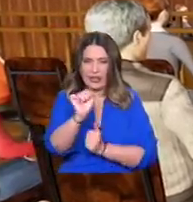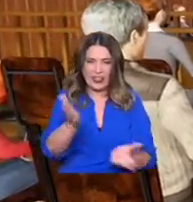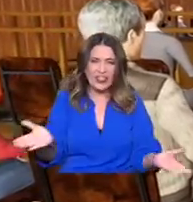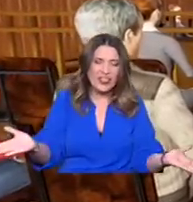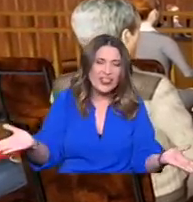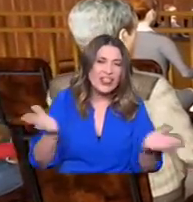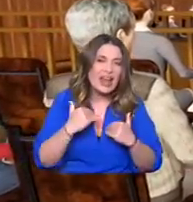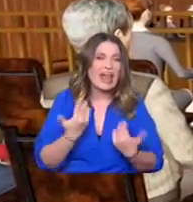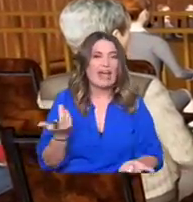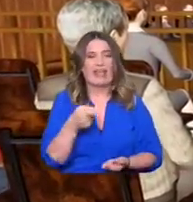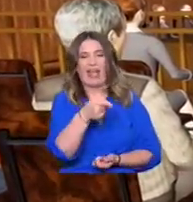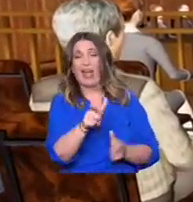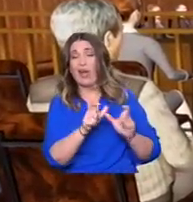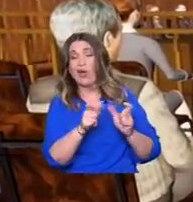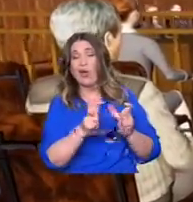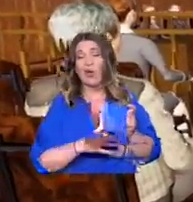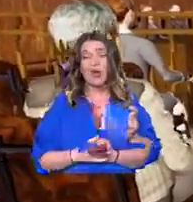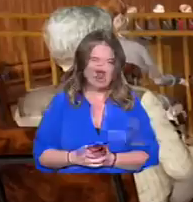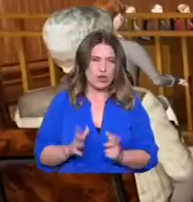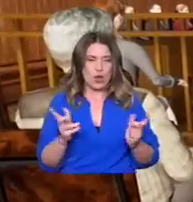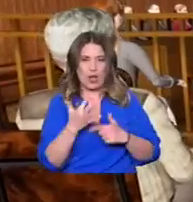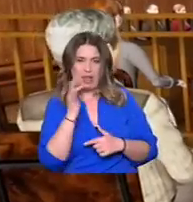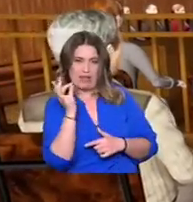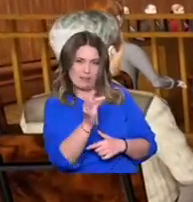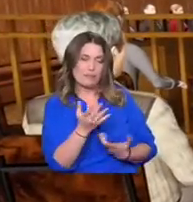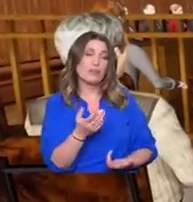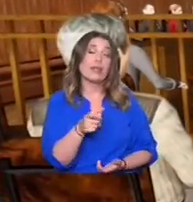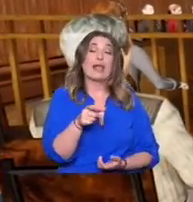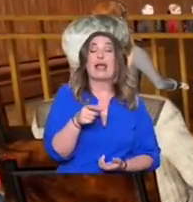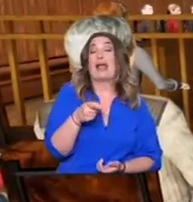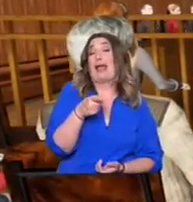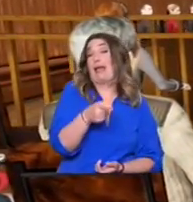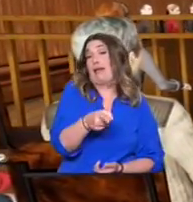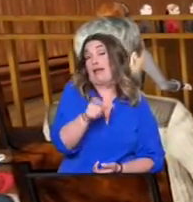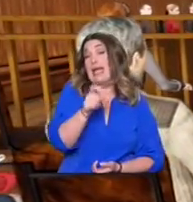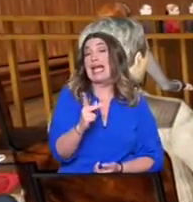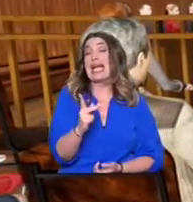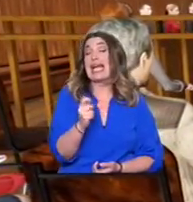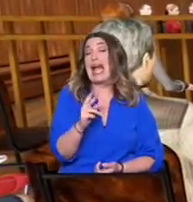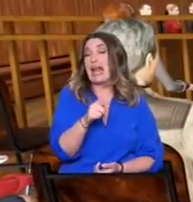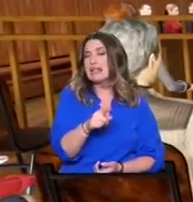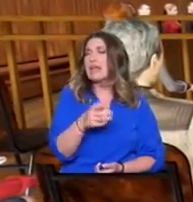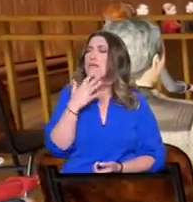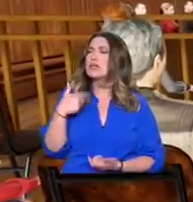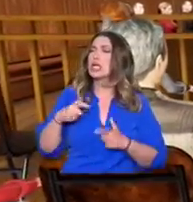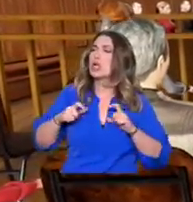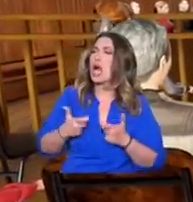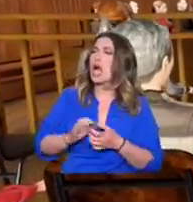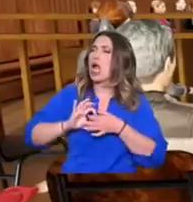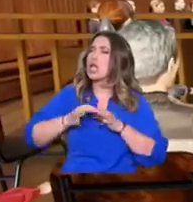δημιουργήθηκε και μια παρεξέρχουσα μιλά και για την προσωπική της ζωή. Δεν το ρώτησε ο κύριος Κούγιας, ήταν με πρωτοβουλία της ιδίας της κυρίας Καρατζά που